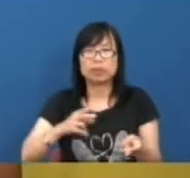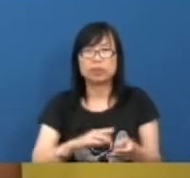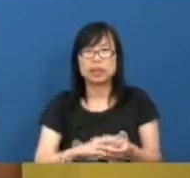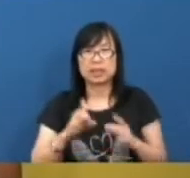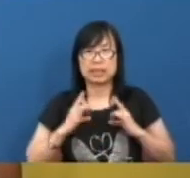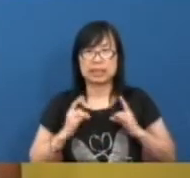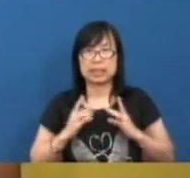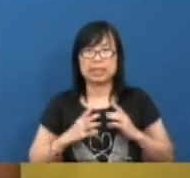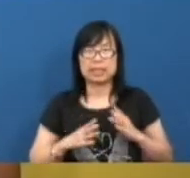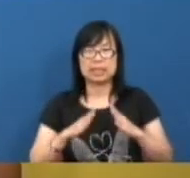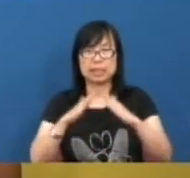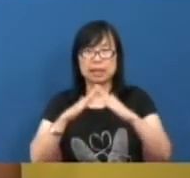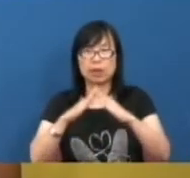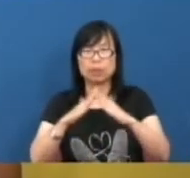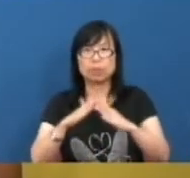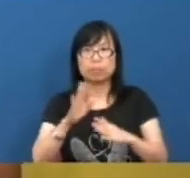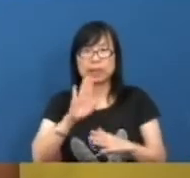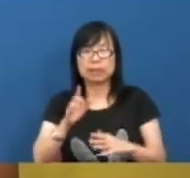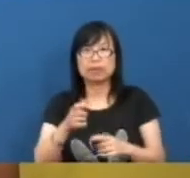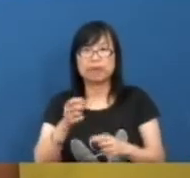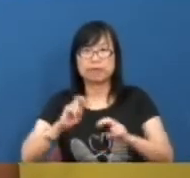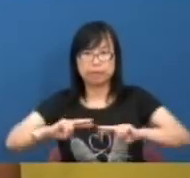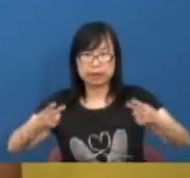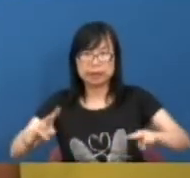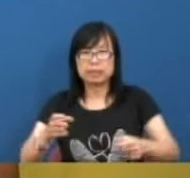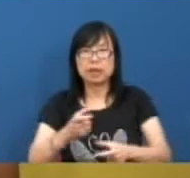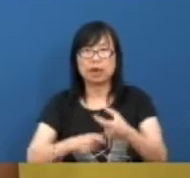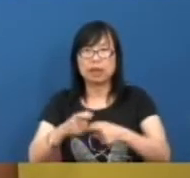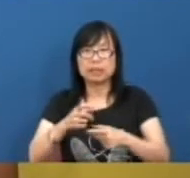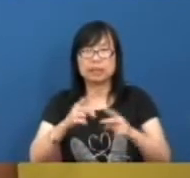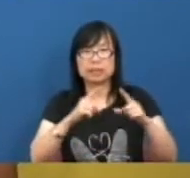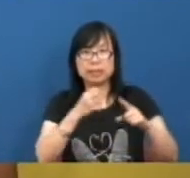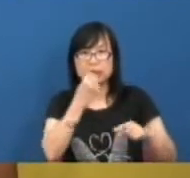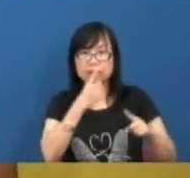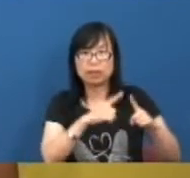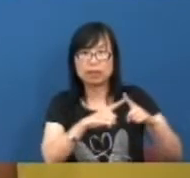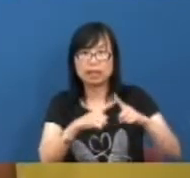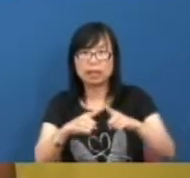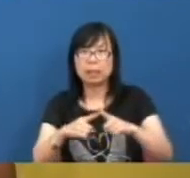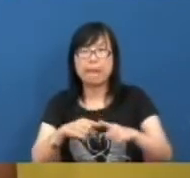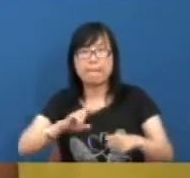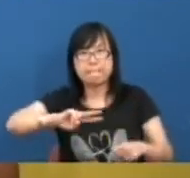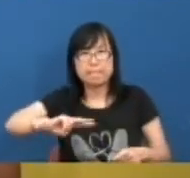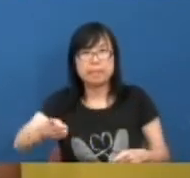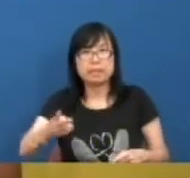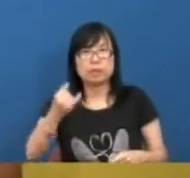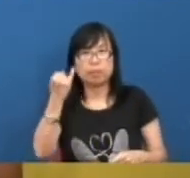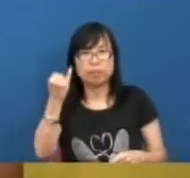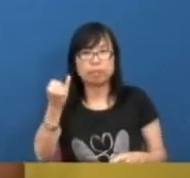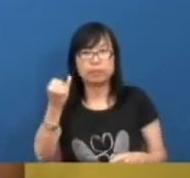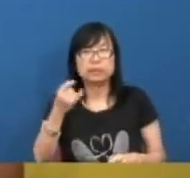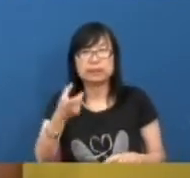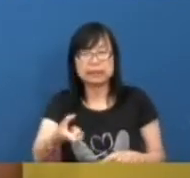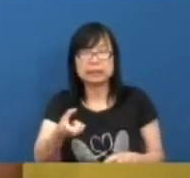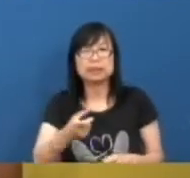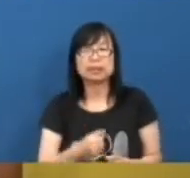私人的市場，就不單止係發展商了，就連一些小市民置咗業嘅咧，佢都係變成負資產，而大量的負